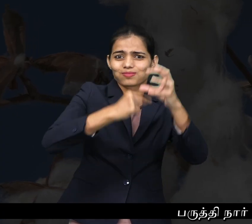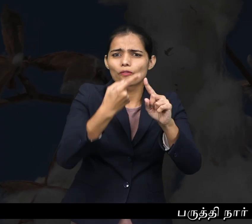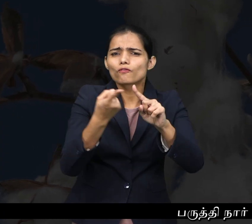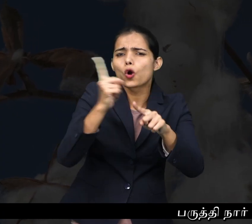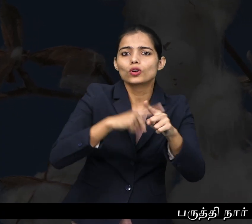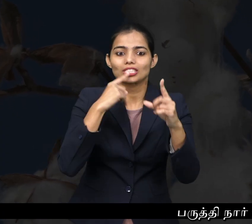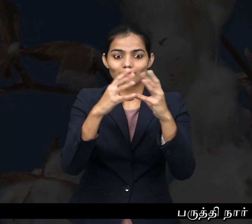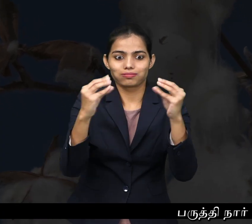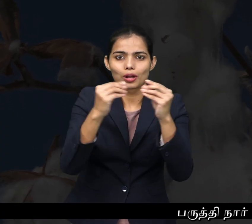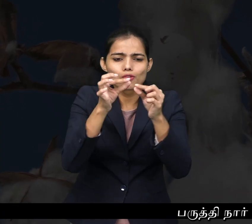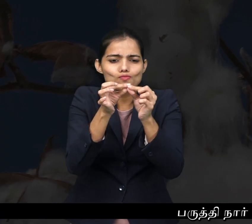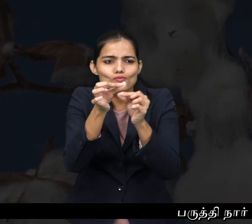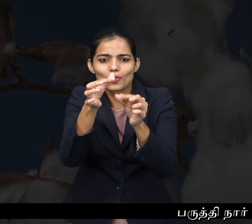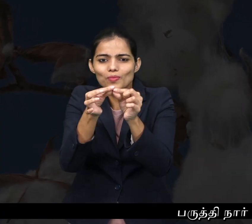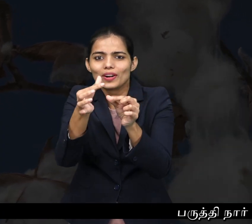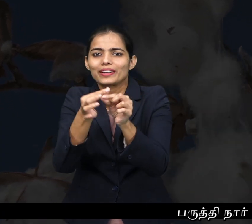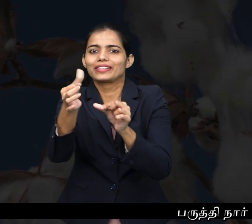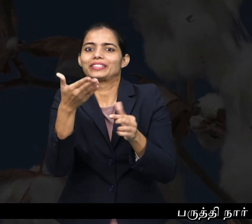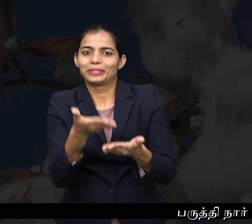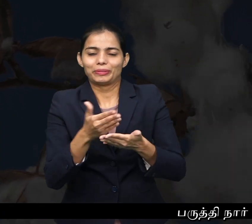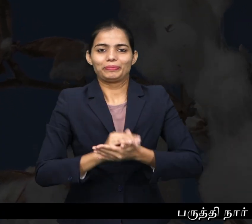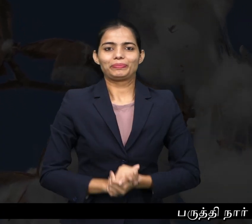மூலம் நூல் தயாரித்தல்.